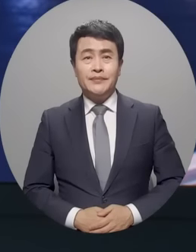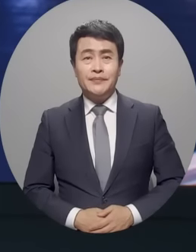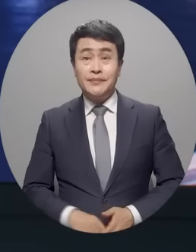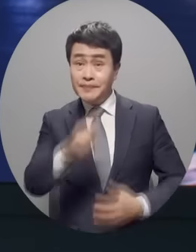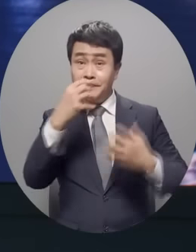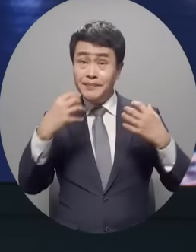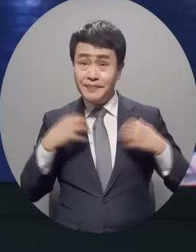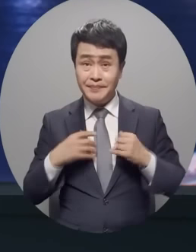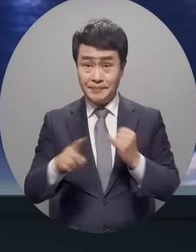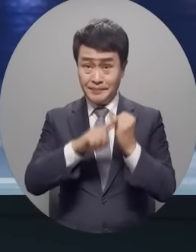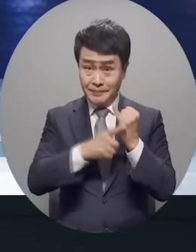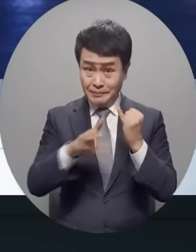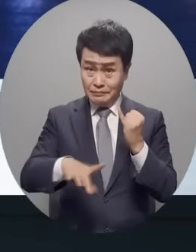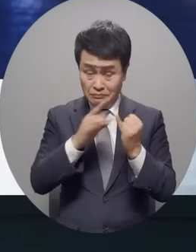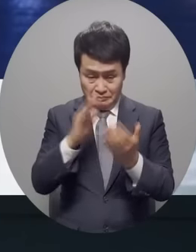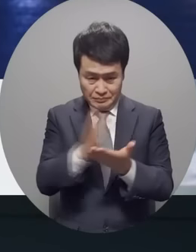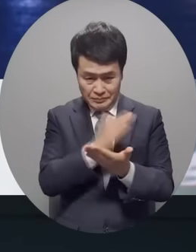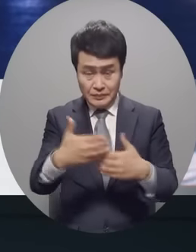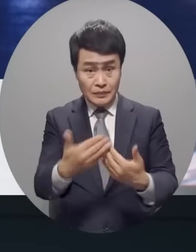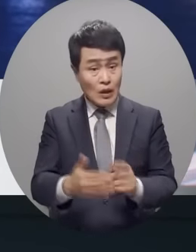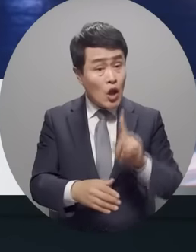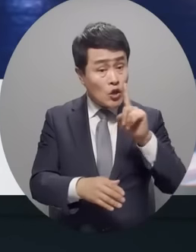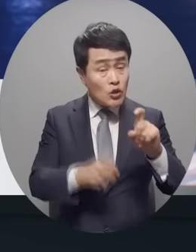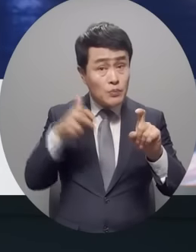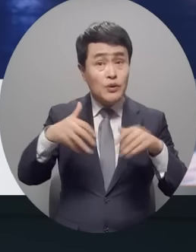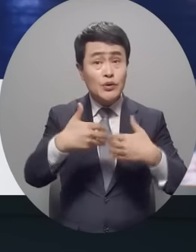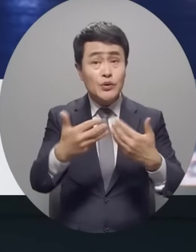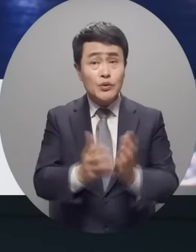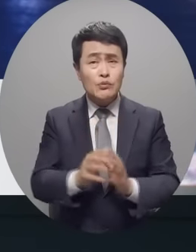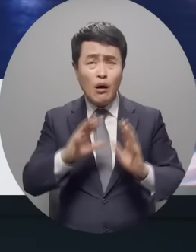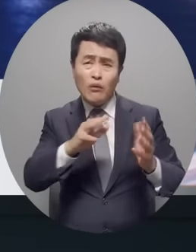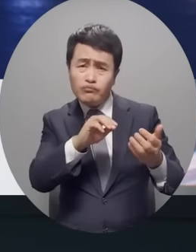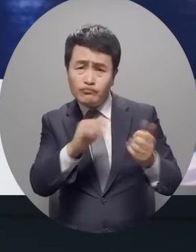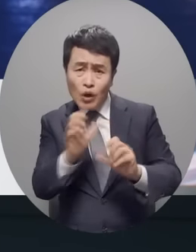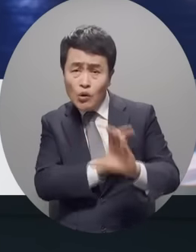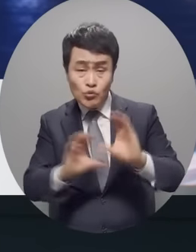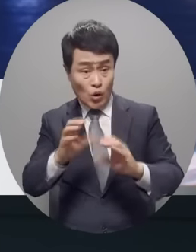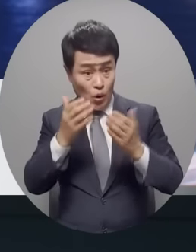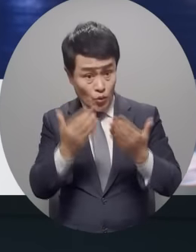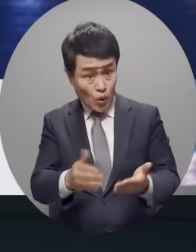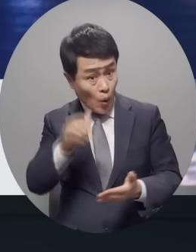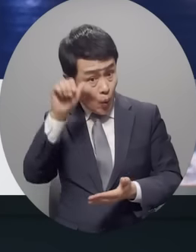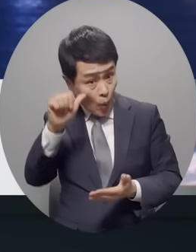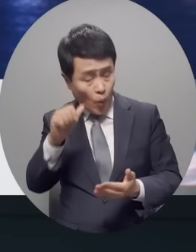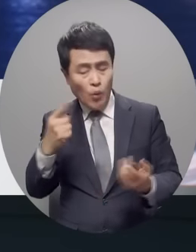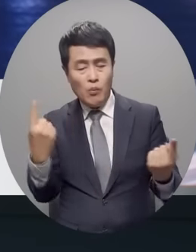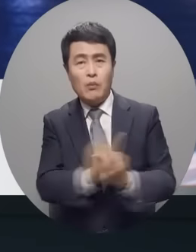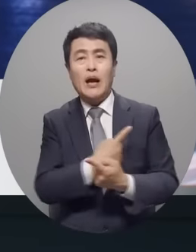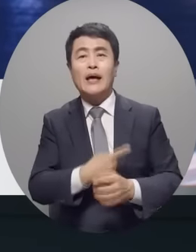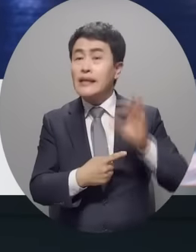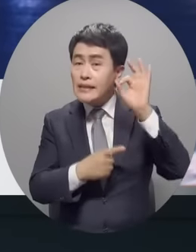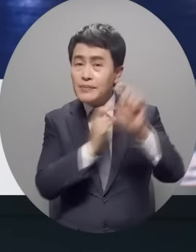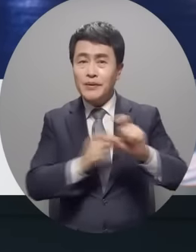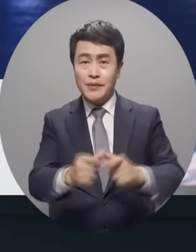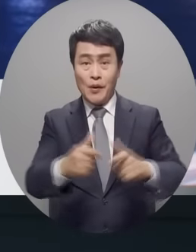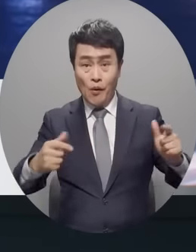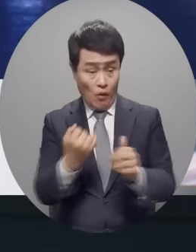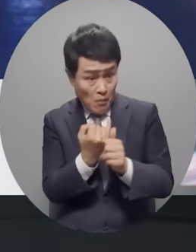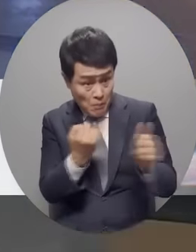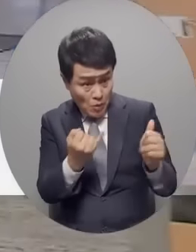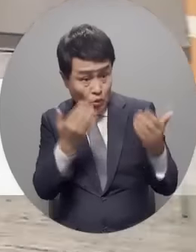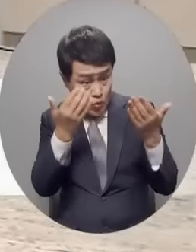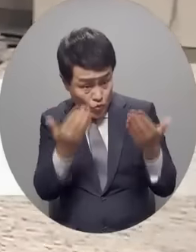정부가 임신 초기로 분류되는 11주인의 유사산으로 인한 휴가를 현행 5일에서 10일로 확대하고 배우자의 휴가